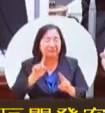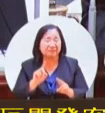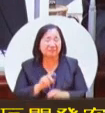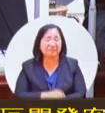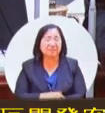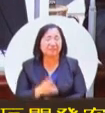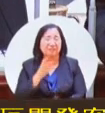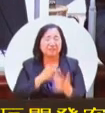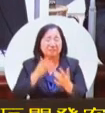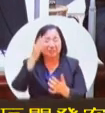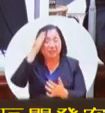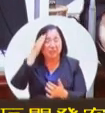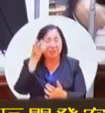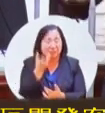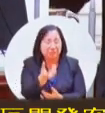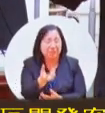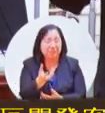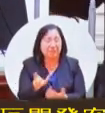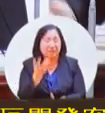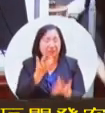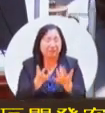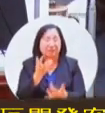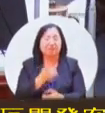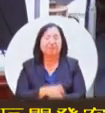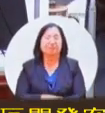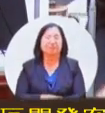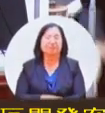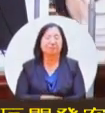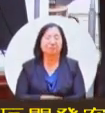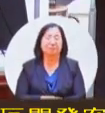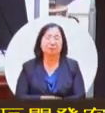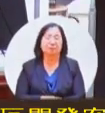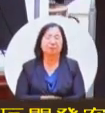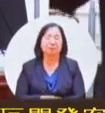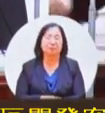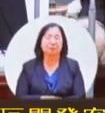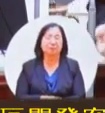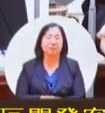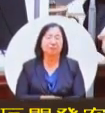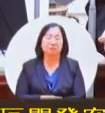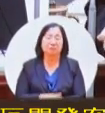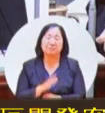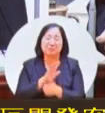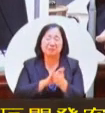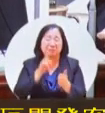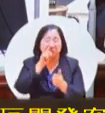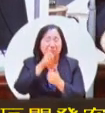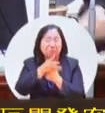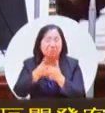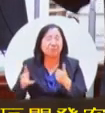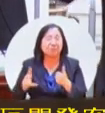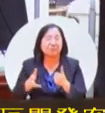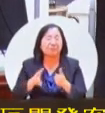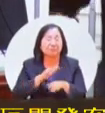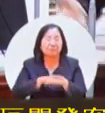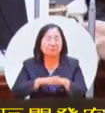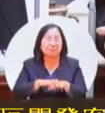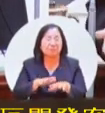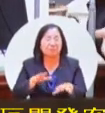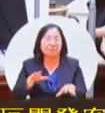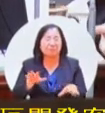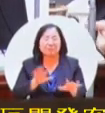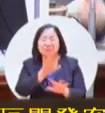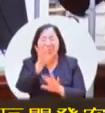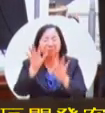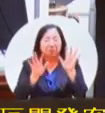嘛，燃煤嘛，那燃煤当然就会带一些污染空污嘛，以及它的废东西的排